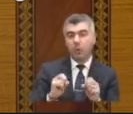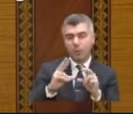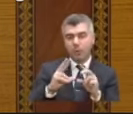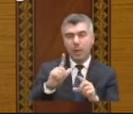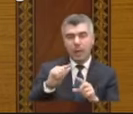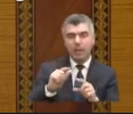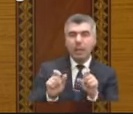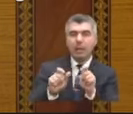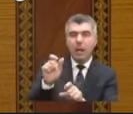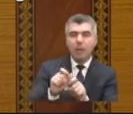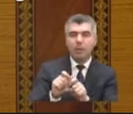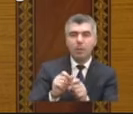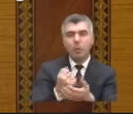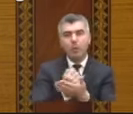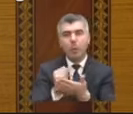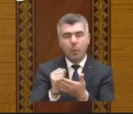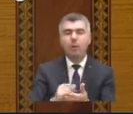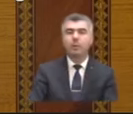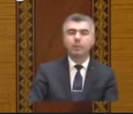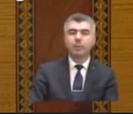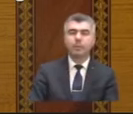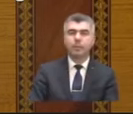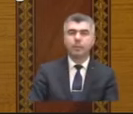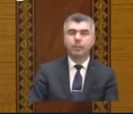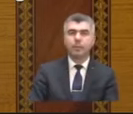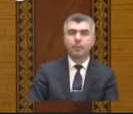كاين بعض الناس اللي مشاو، وكاين بعض